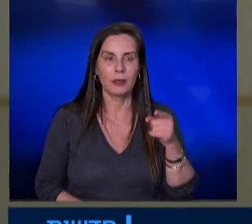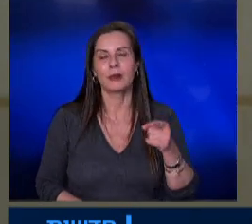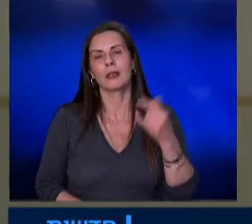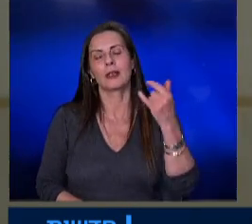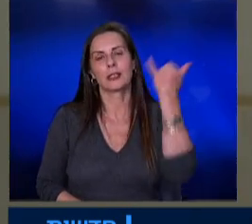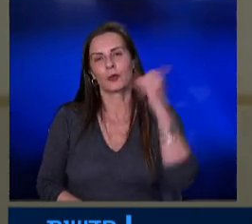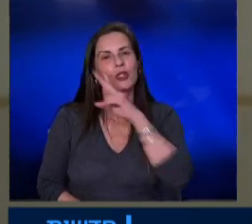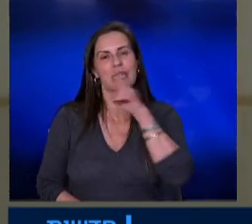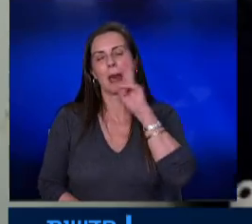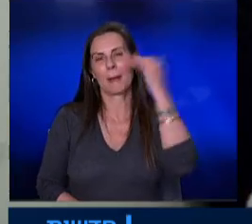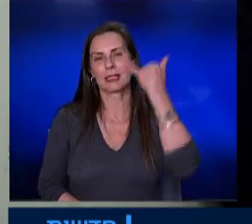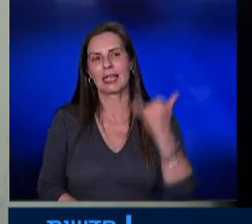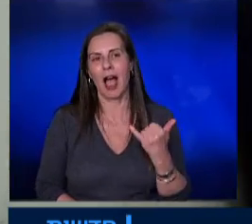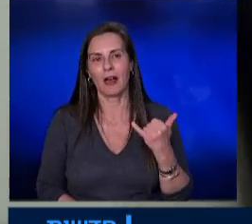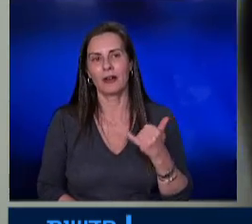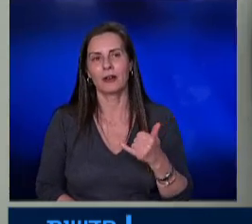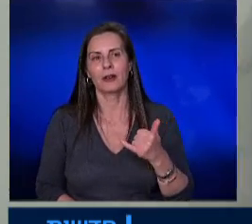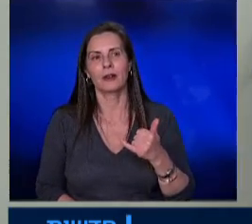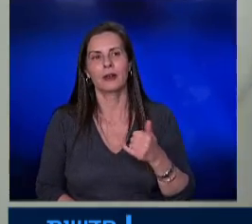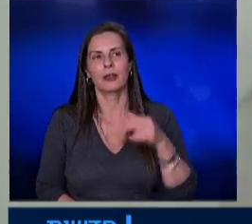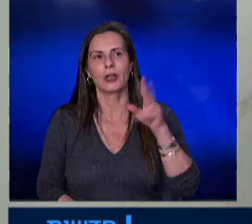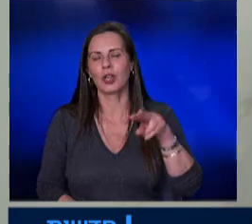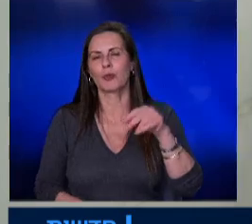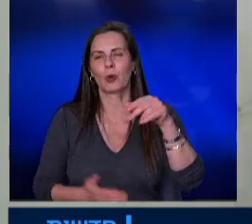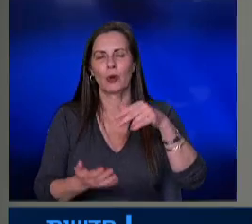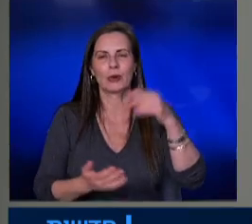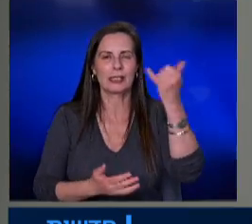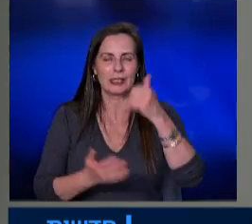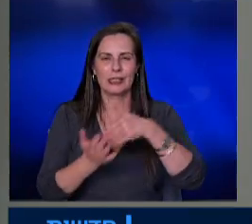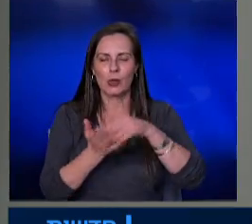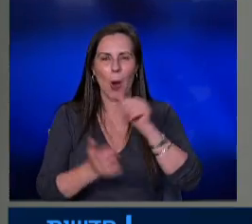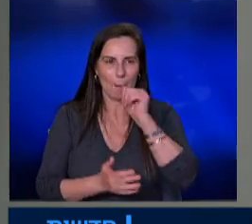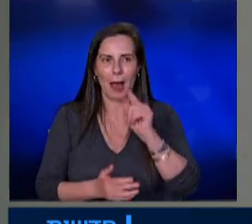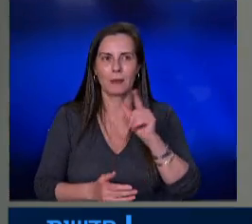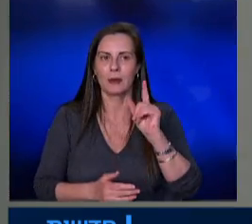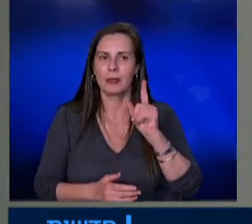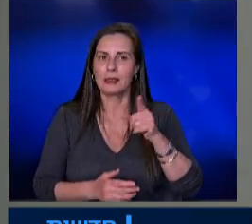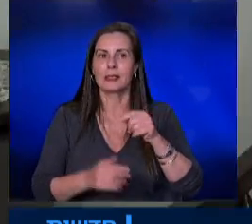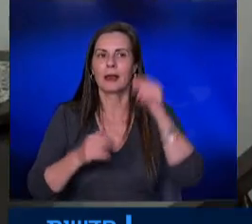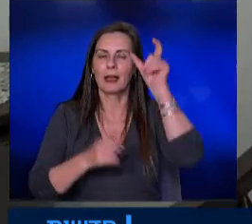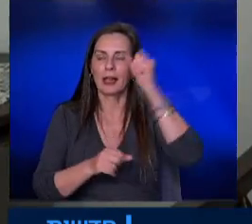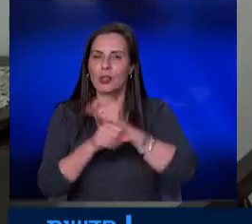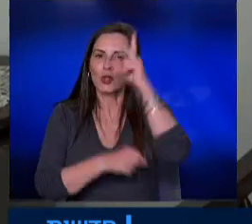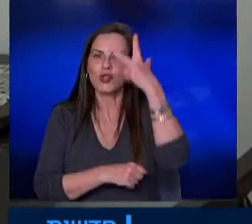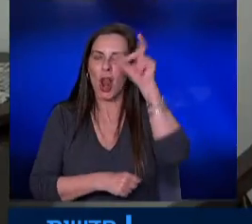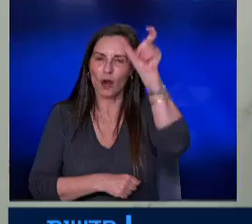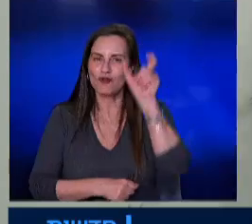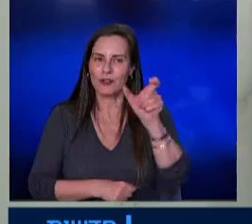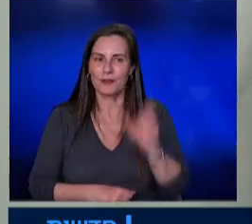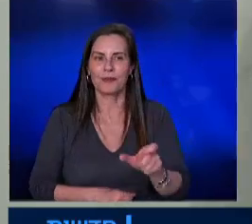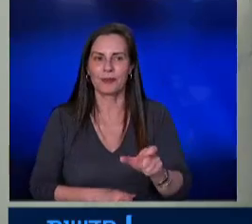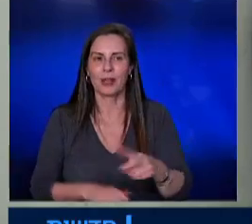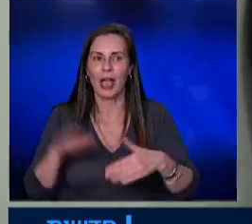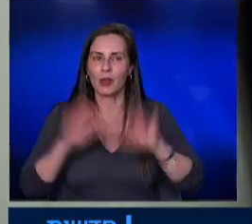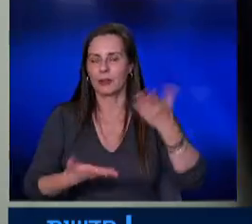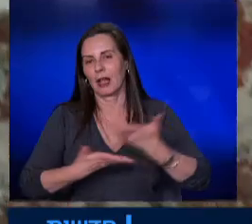ציורים שאירמה ציירה. יש פה אקוורלים שהיא גם הדריכה אותי שצריך לתלות אותם בשלישייה. את רובם